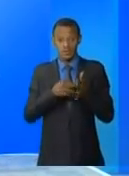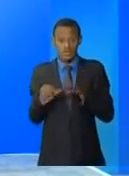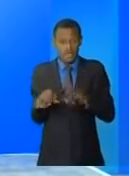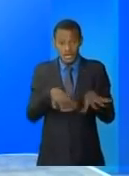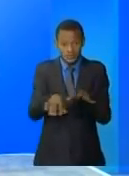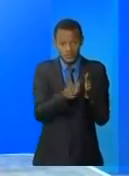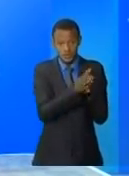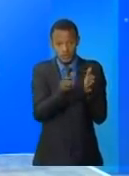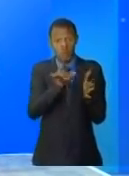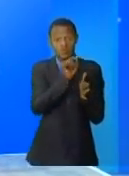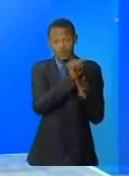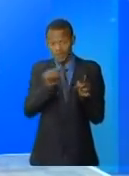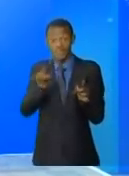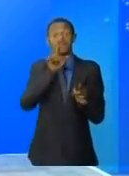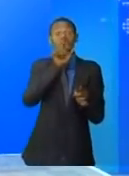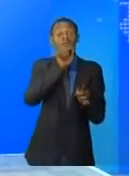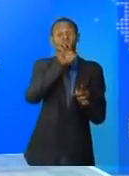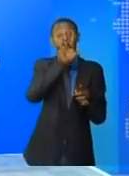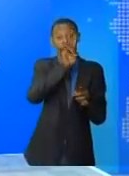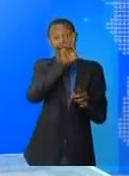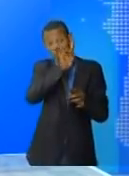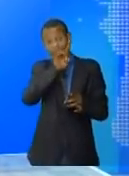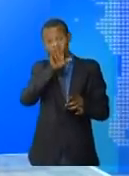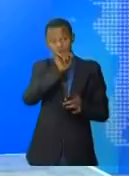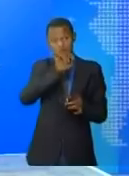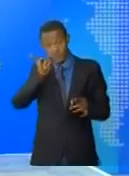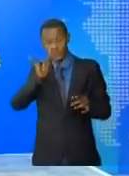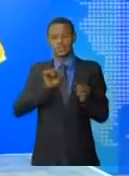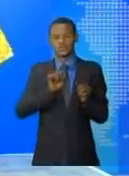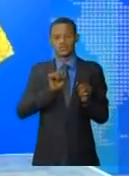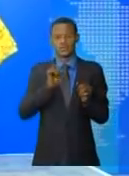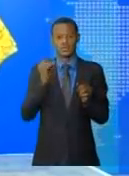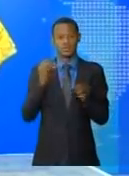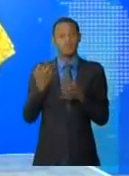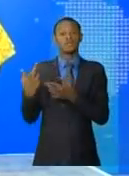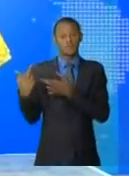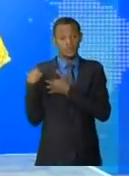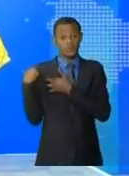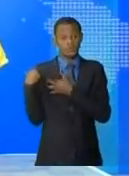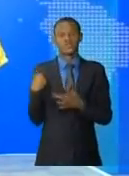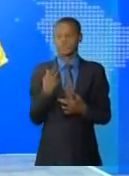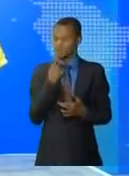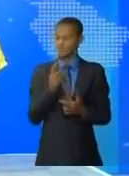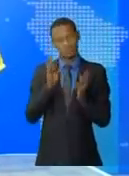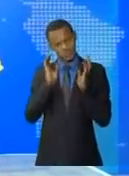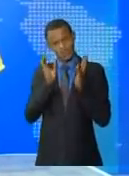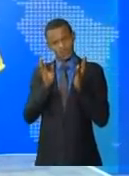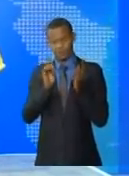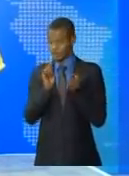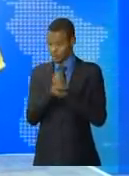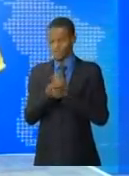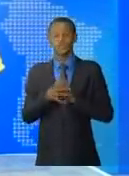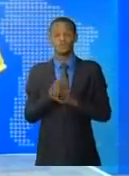Jean-Marie Lukula, s'y les appelle tous à revenir à la raison. La SNEL s'emploie à améliorer la desserte en électricité